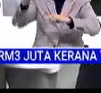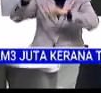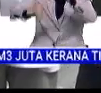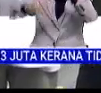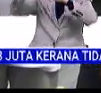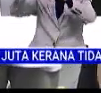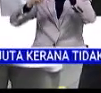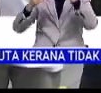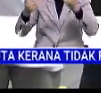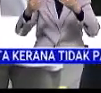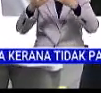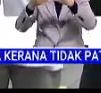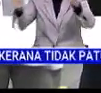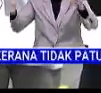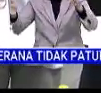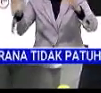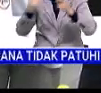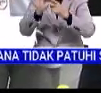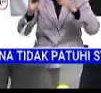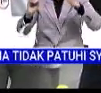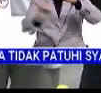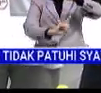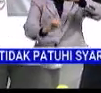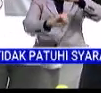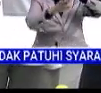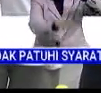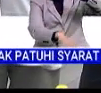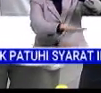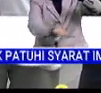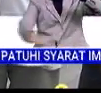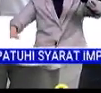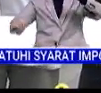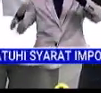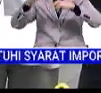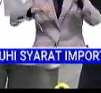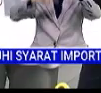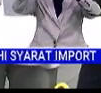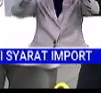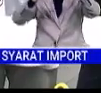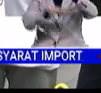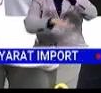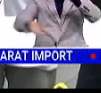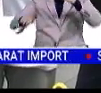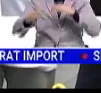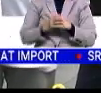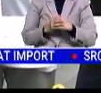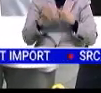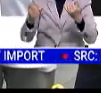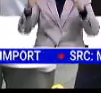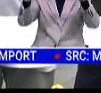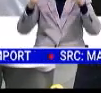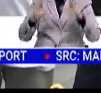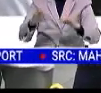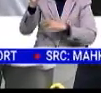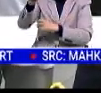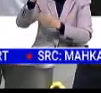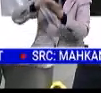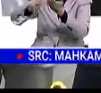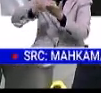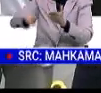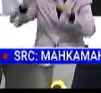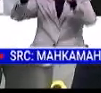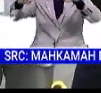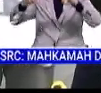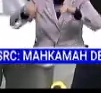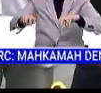ada yang terbuka ataupun di dasar-dasar bangunan, di building foundation. Semua kaedah-kaedah ini sedang kita teliti dan kita